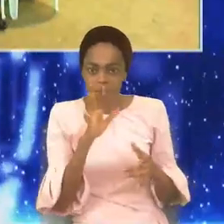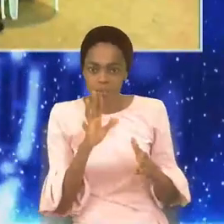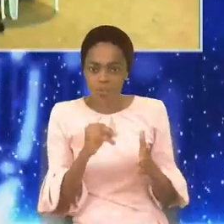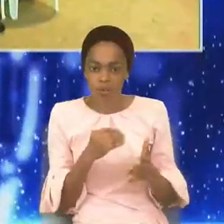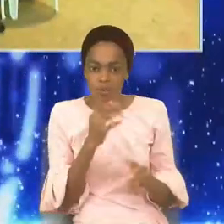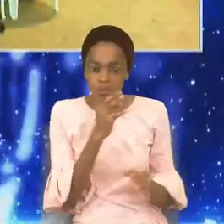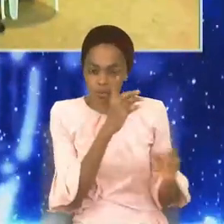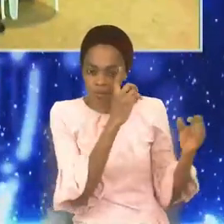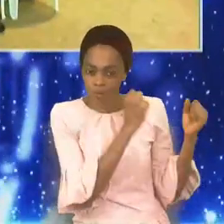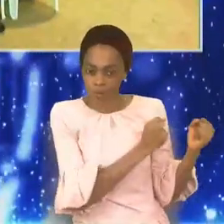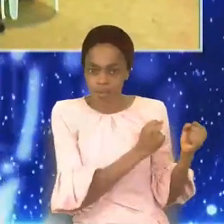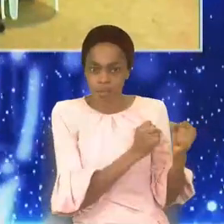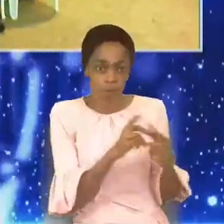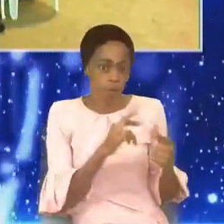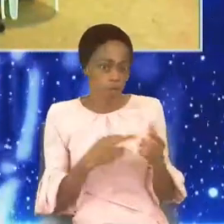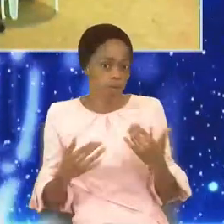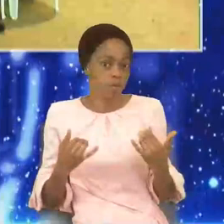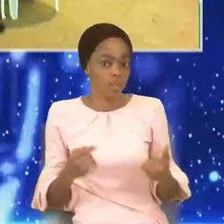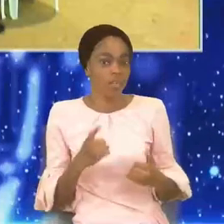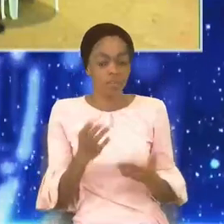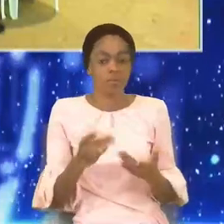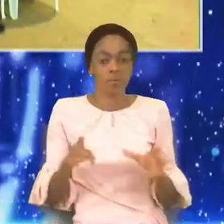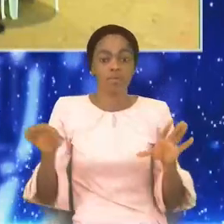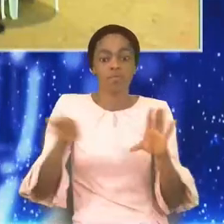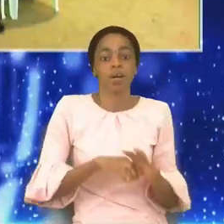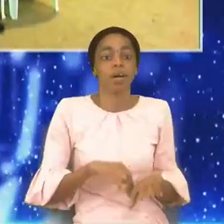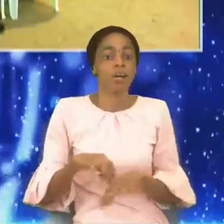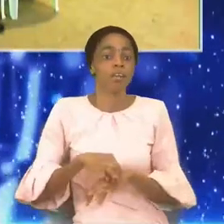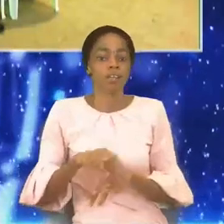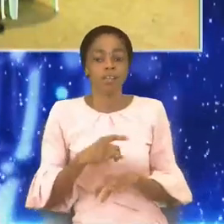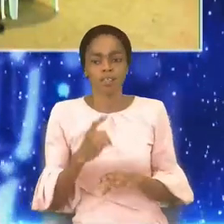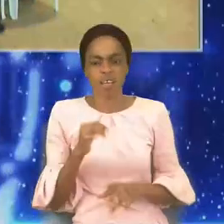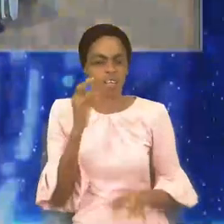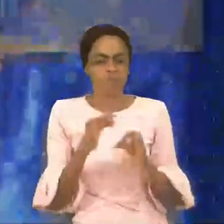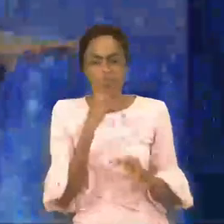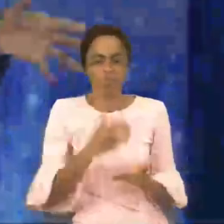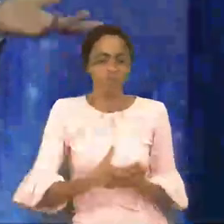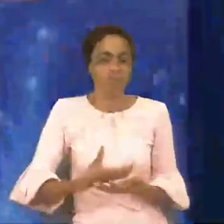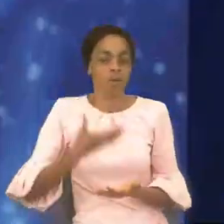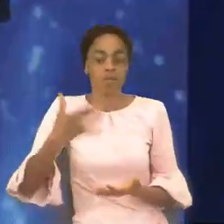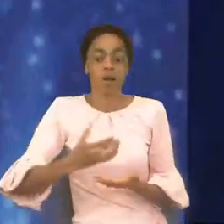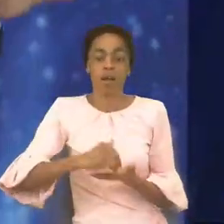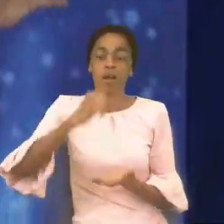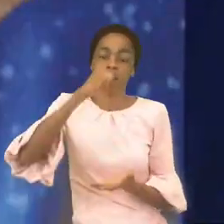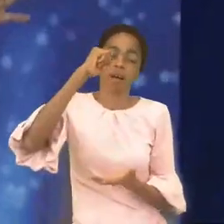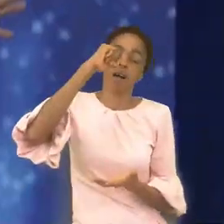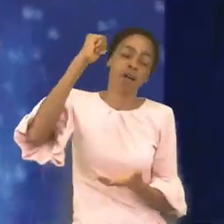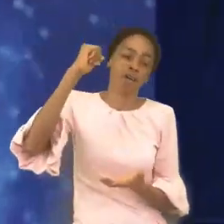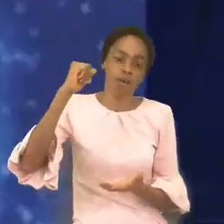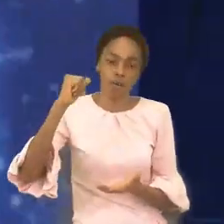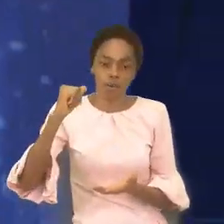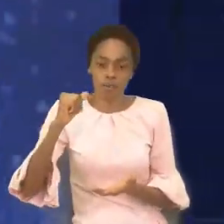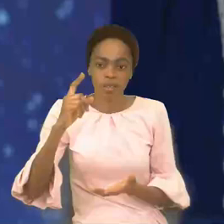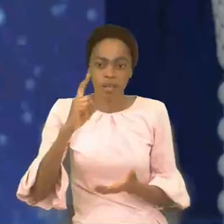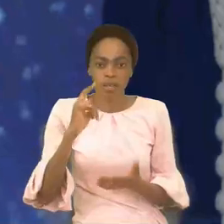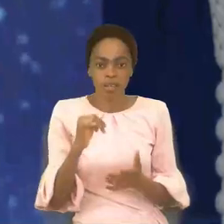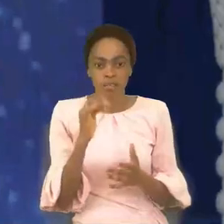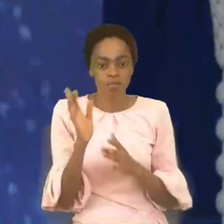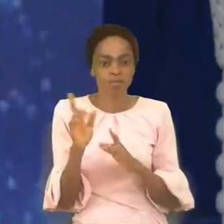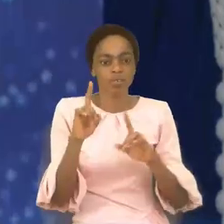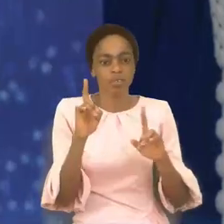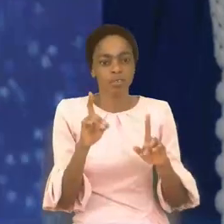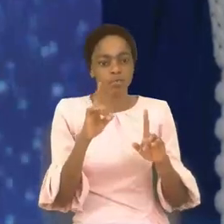maintenant? Peut-être veux-tu te marier. Si tu ne veux pas offrir l'alcool, tu ne pourras pas avoir,